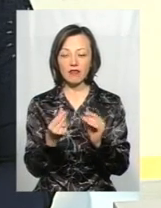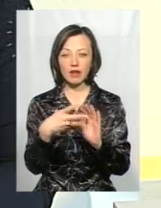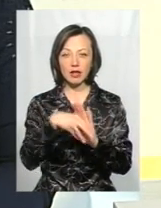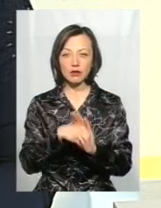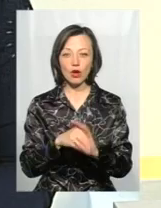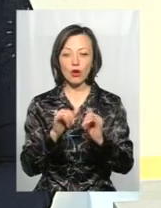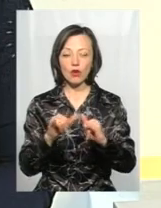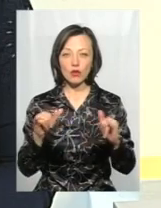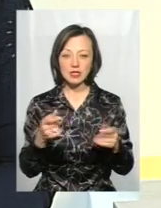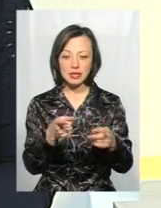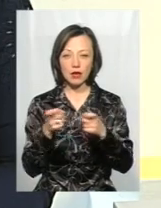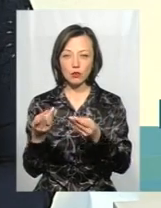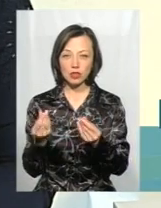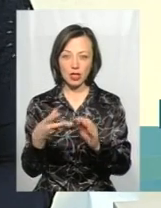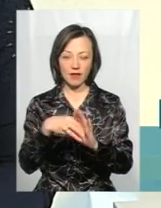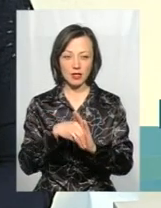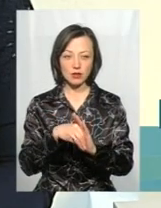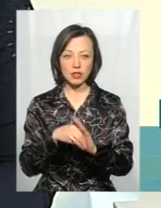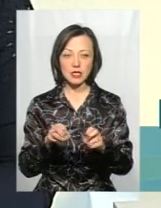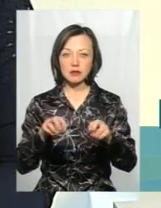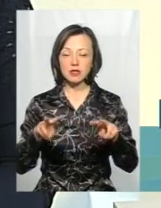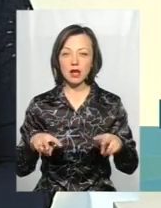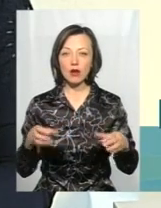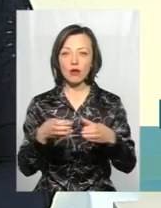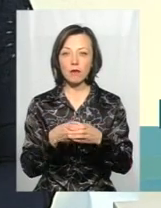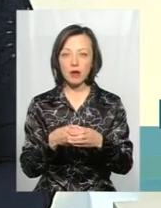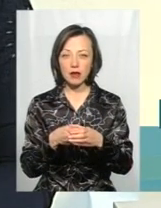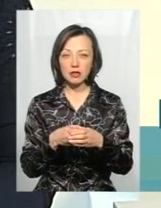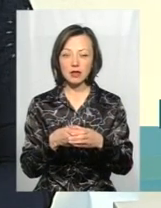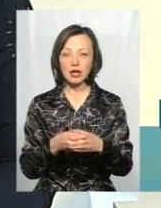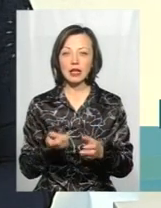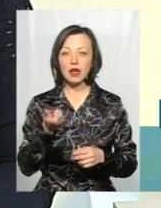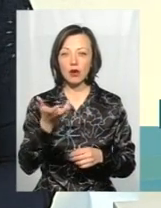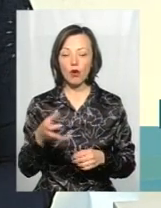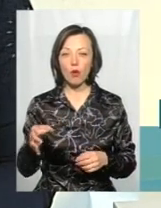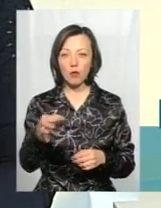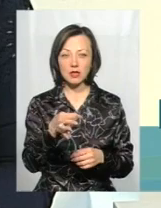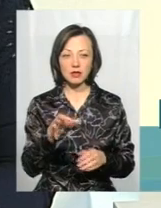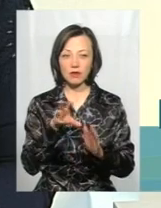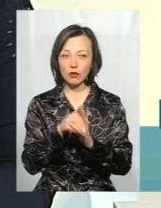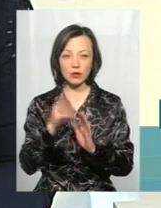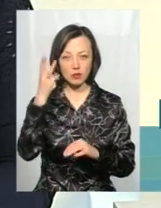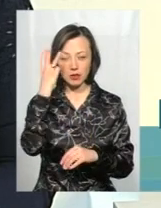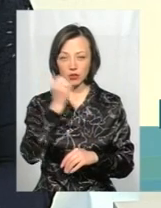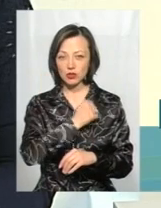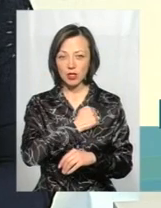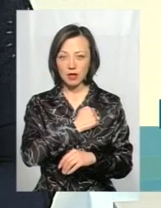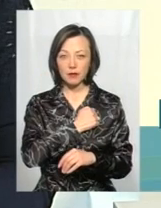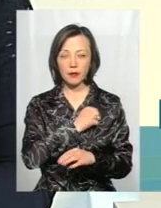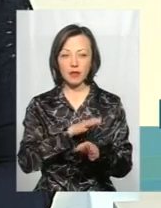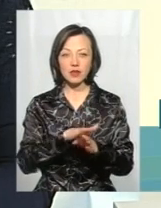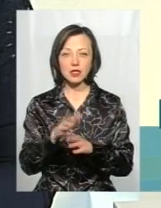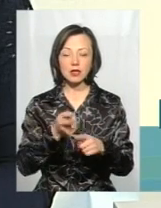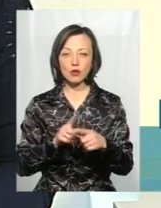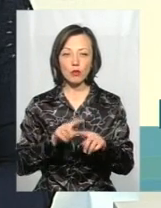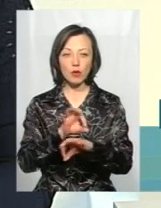розвитку інвестицій, залучення інвесторів. Спеціально громади декількох областей, на жаль, туди не входить Хмельниччина в реалізацію цього